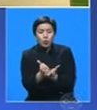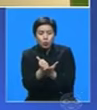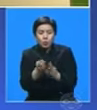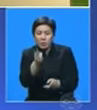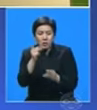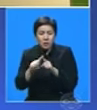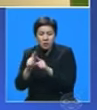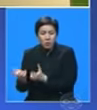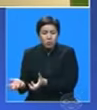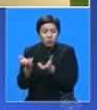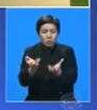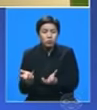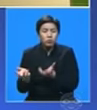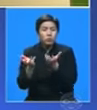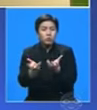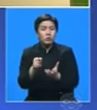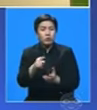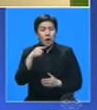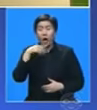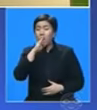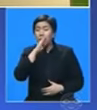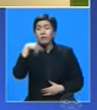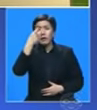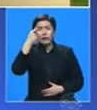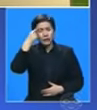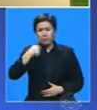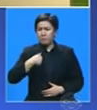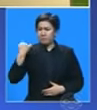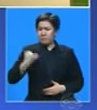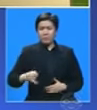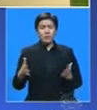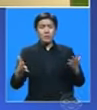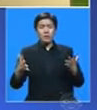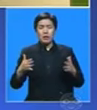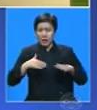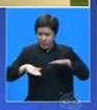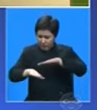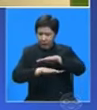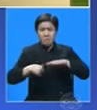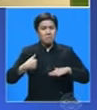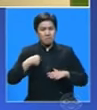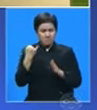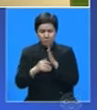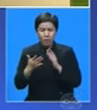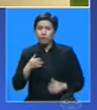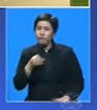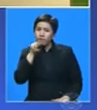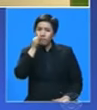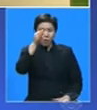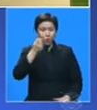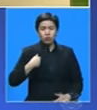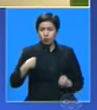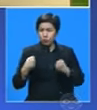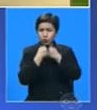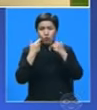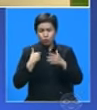นะครับถ้าใครคิดว่าไม่ผิดแล้วเมื่อมีพยานหลักฐานพร้อมนั้นท่านสู้คดี ม่ได้